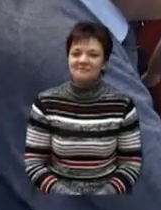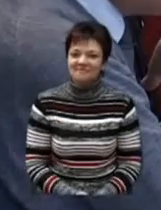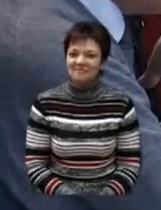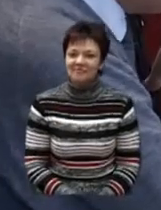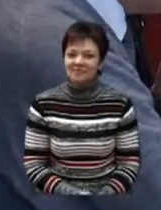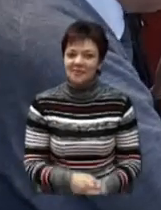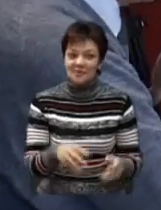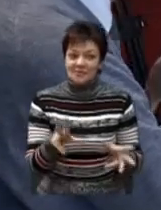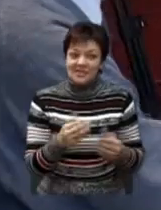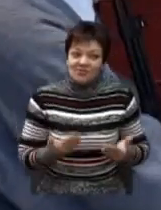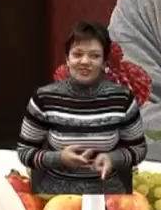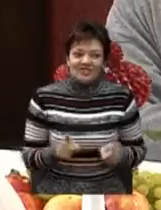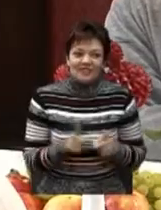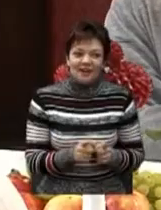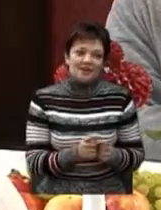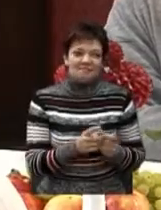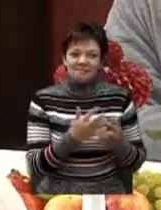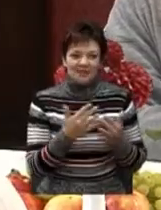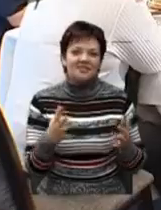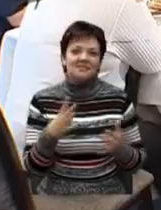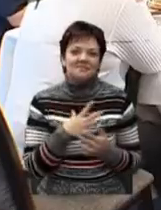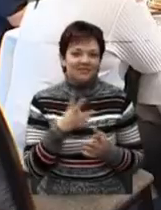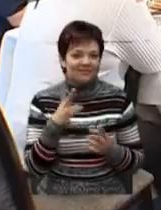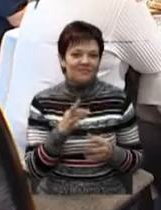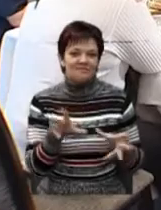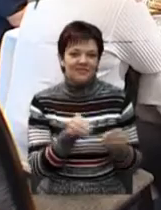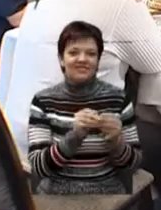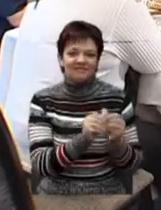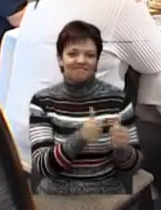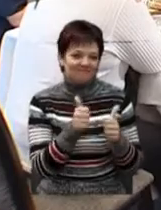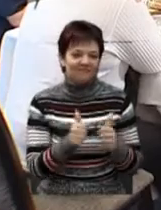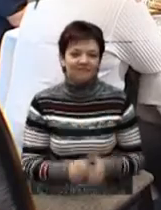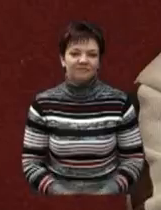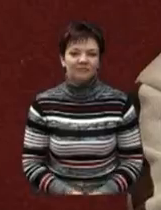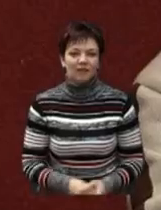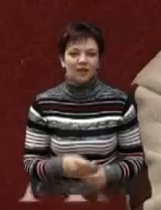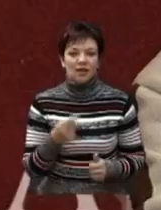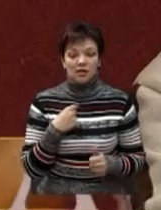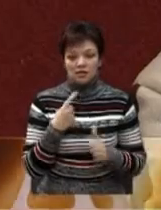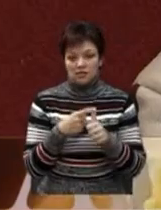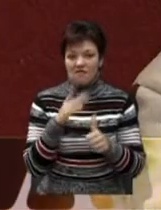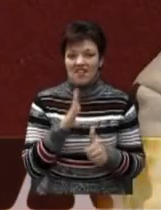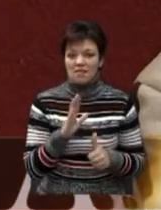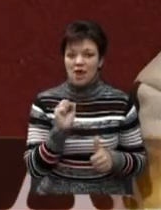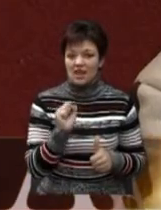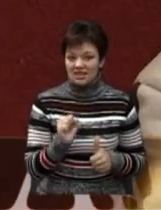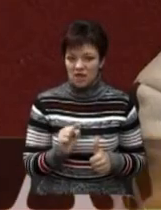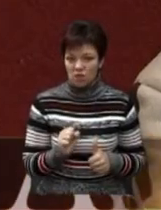Нормально. Живем жизнь. Да. Прошу вас. Лынный Владимир Александрович. Я закончил